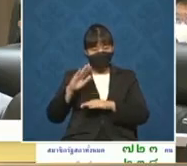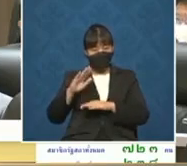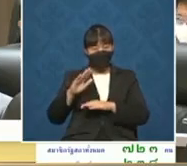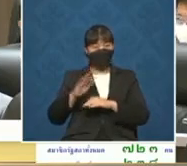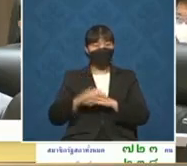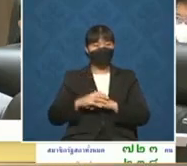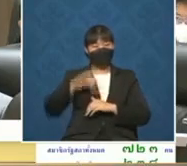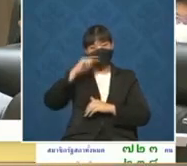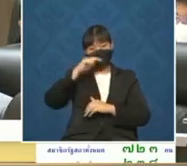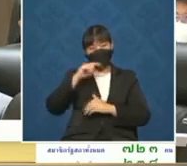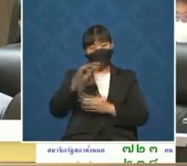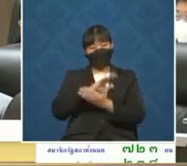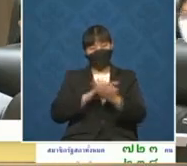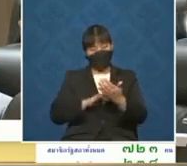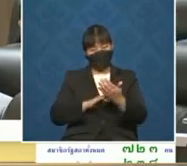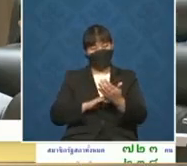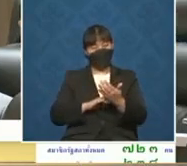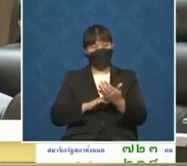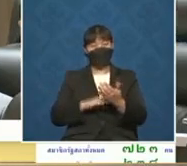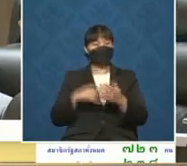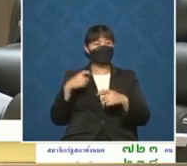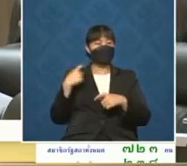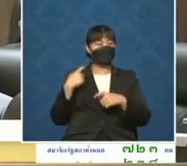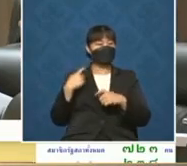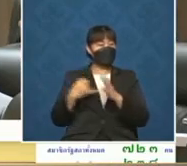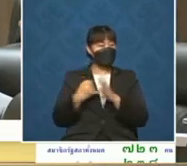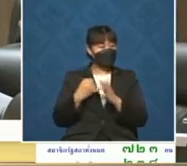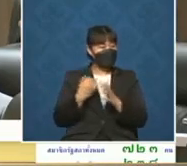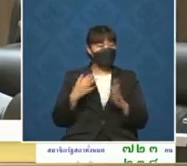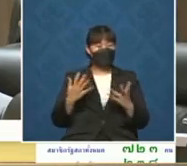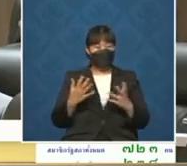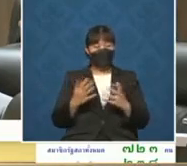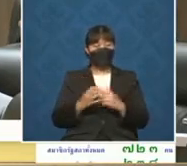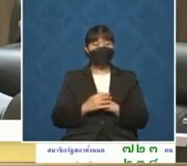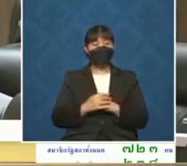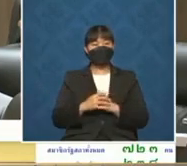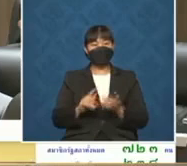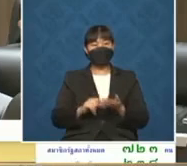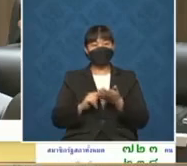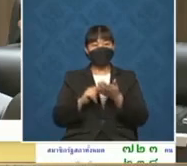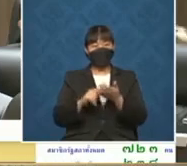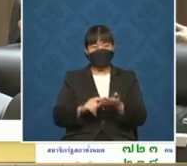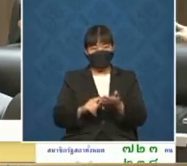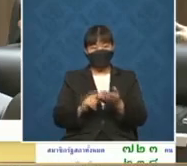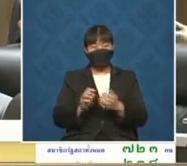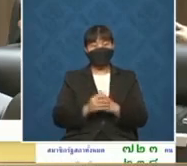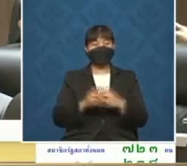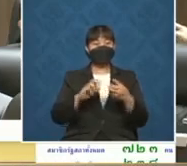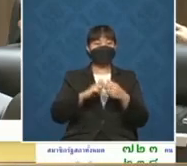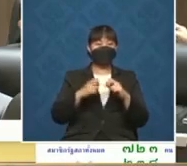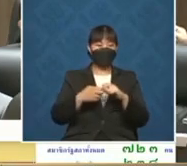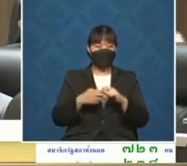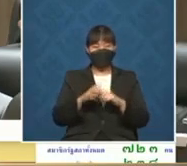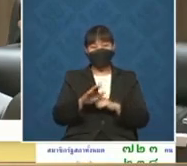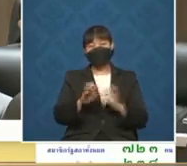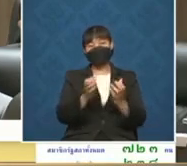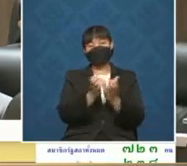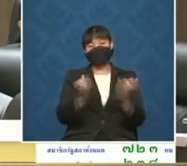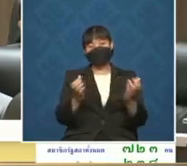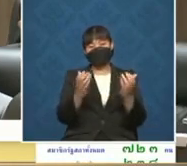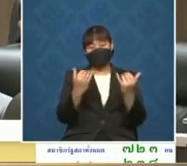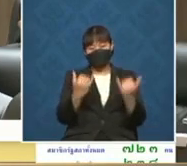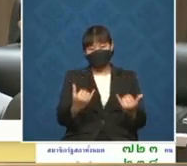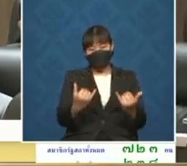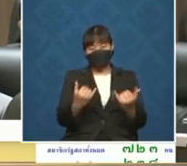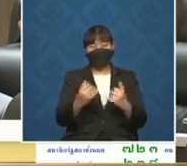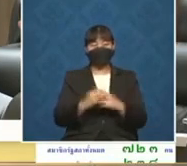ภาไม่ยึดโยงกับประชาชนนี่คือกล่าวหาไปถึงขนาดนั้นนะ ค่ะ นะทีนี้ผมขออนุญาตให้ข้อมูลเพิ่มเ